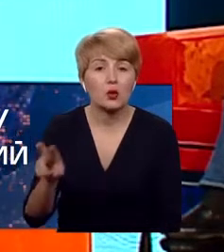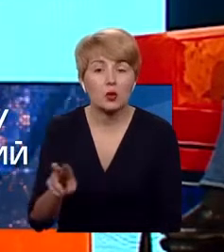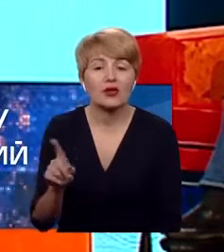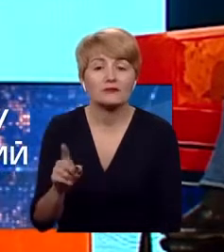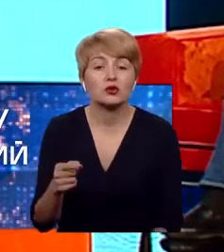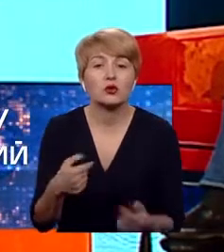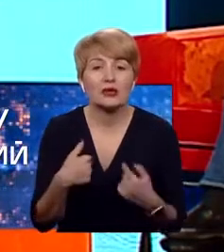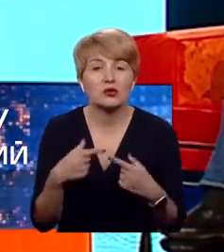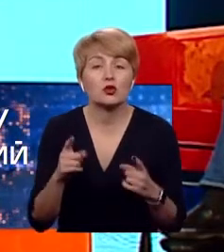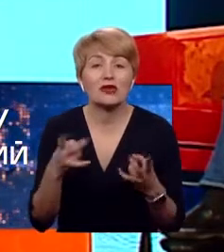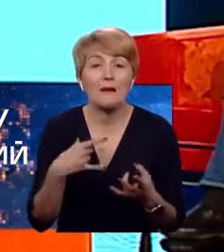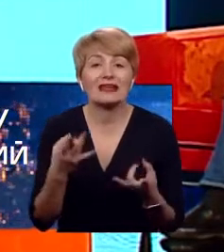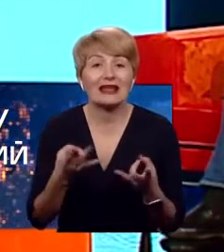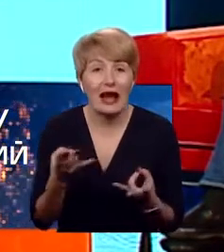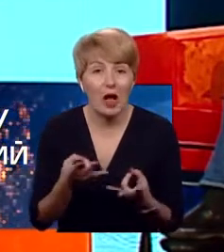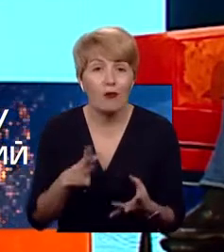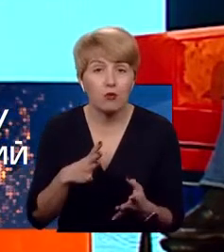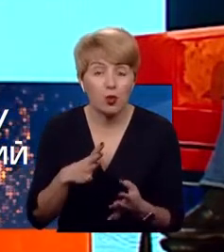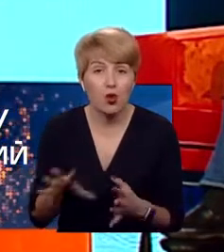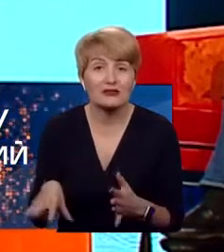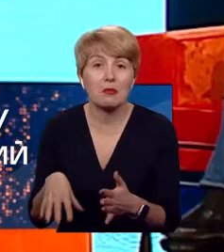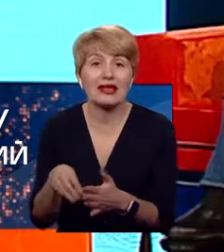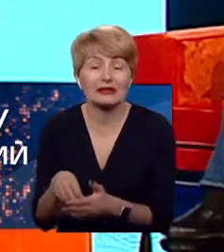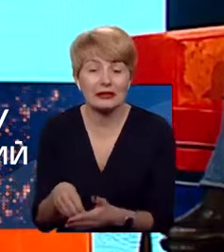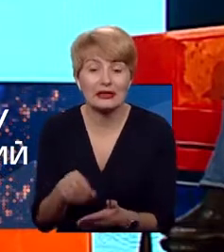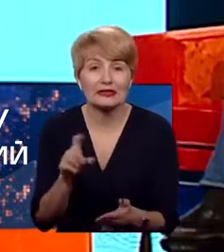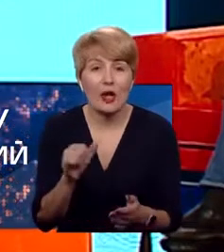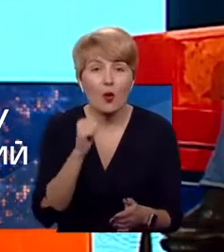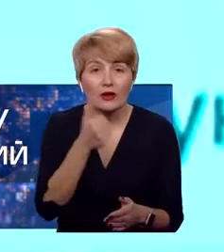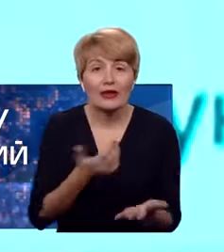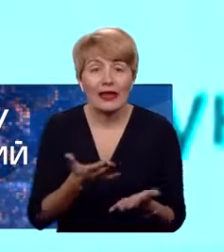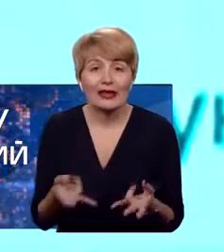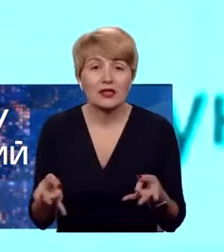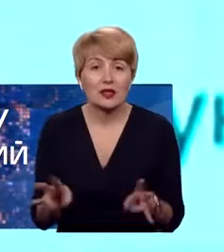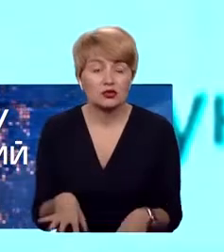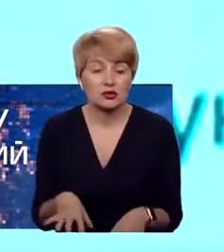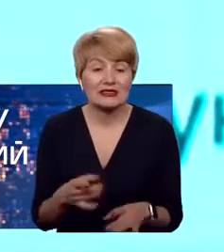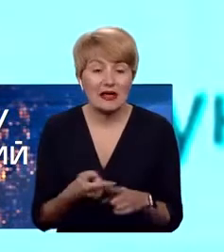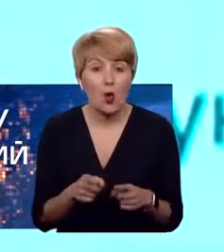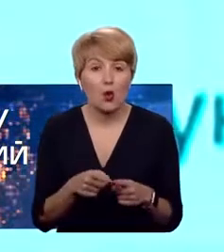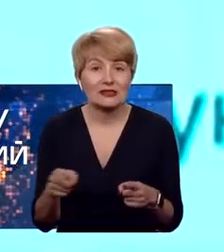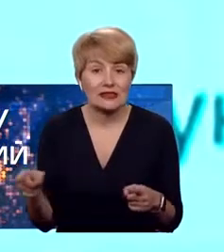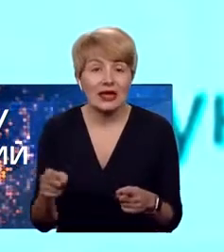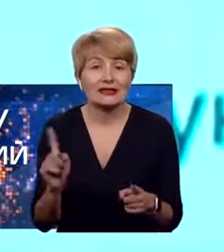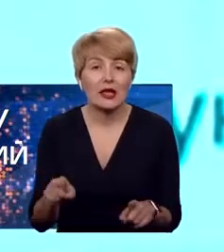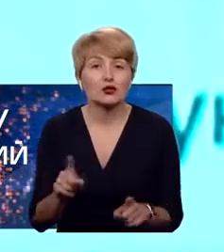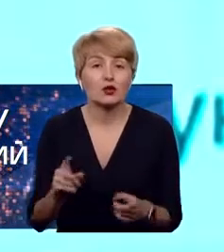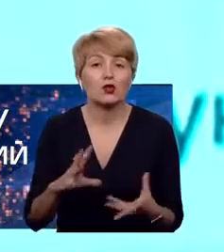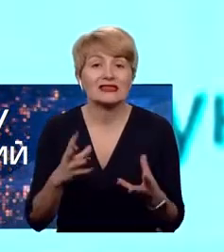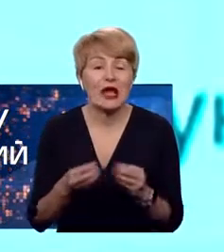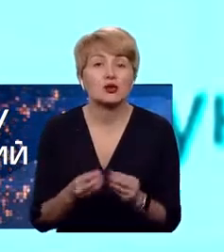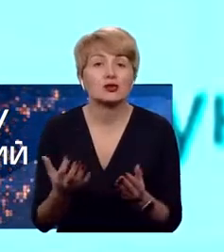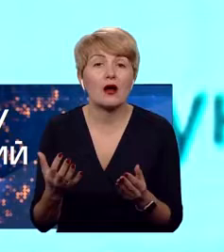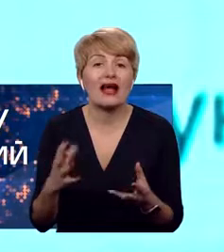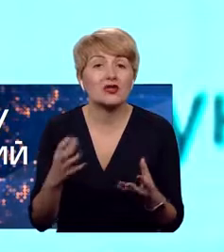ще треба було сплатити за роки, які залишилися. Ось це те, що стало результатом виграшу